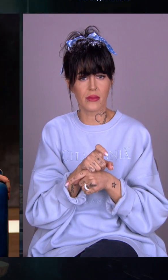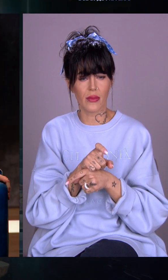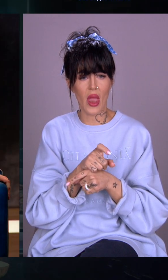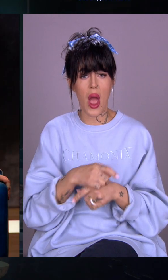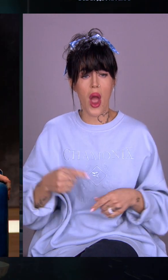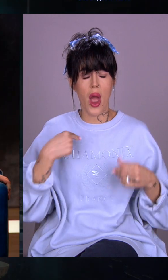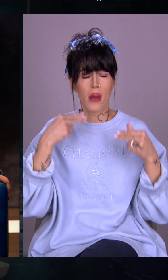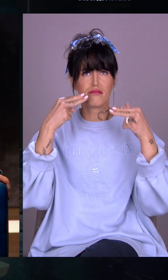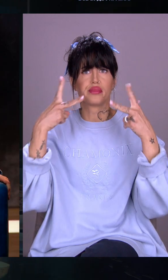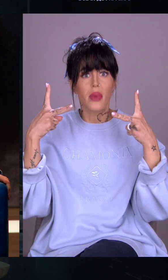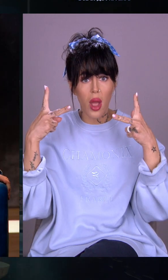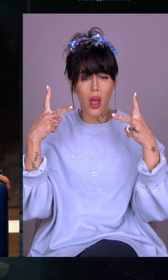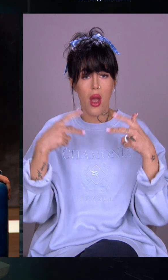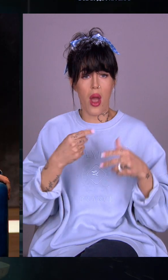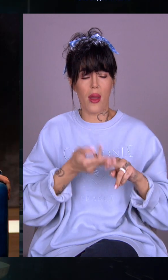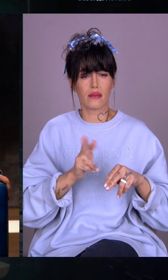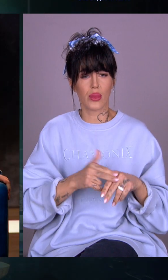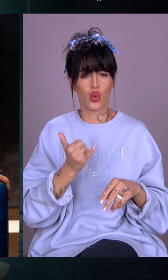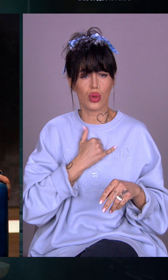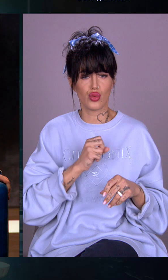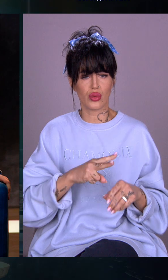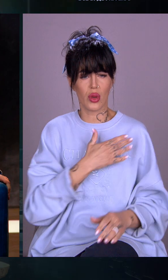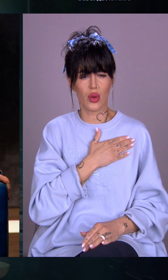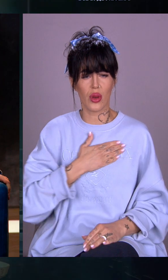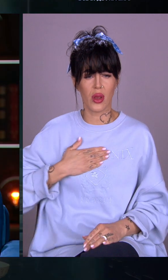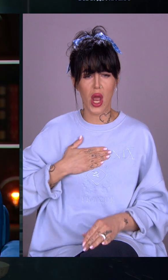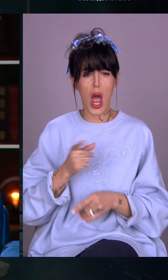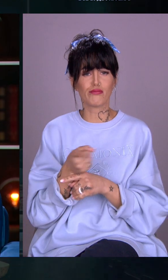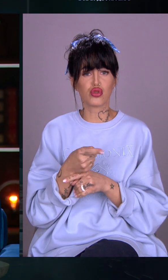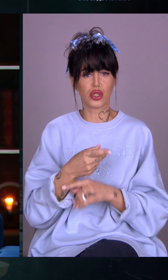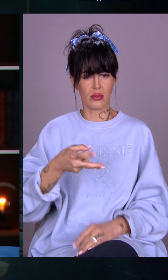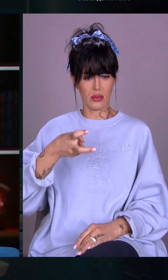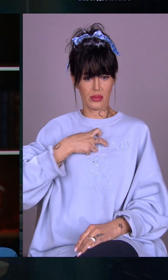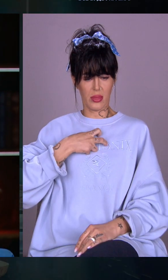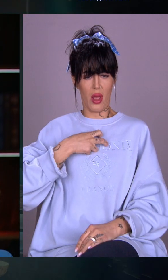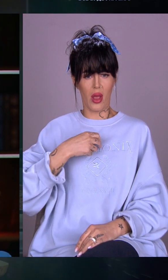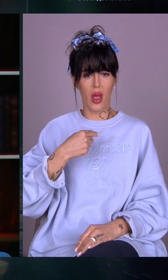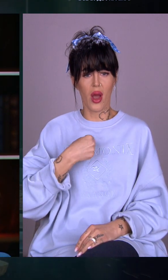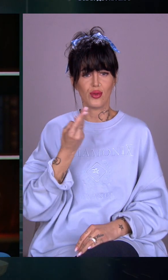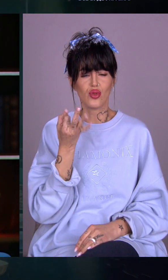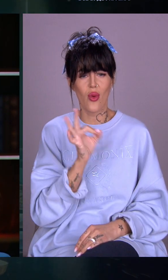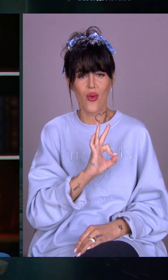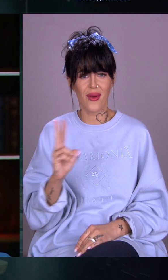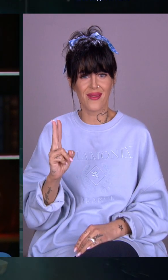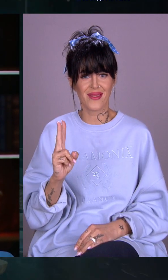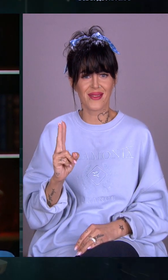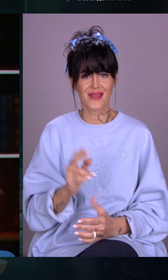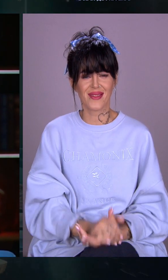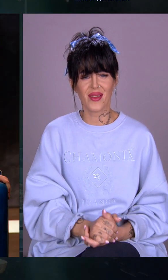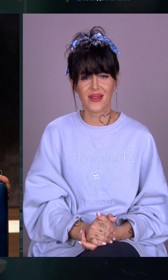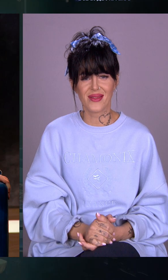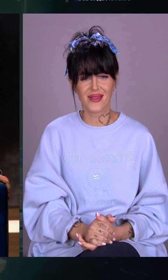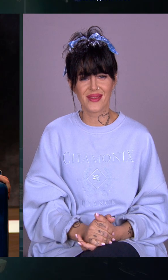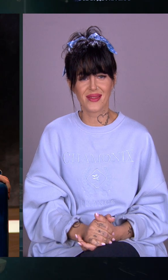Просипаємося. У мене на цьому, отут, на грудях, миша сидить. Фу, я думаю, ну що ж буде, просто ти не уявляєш. Сіра,